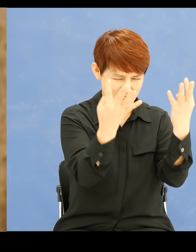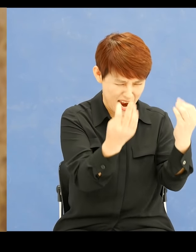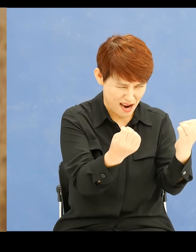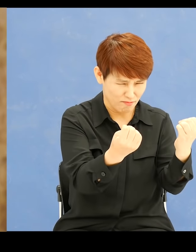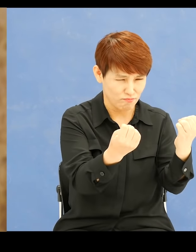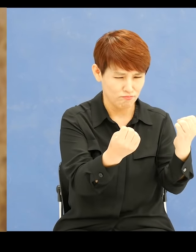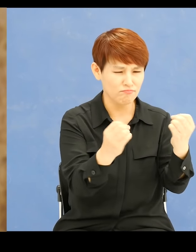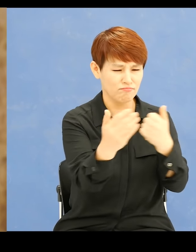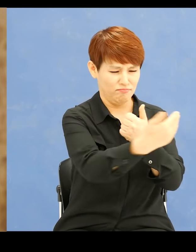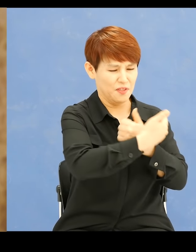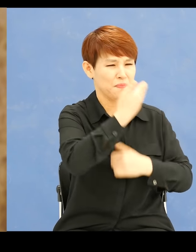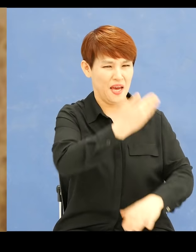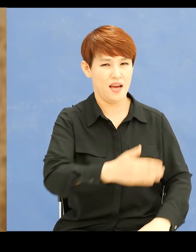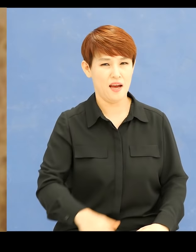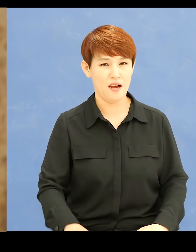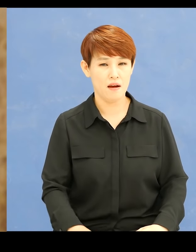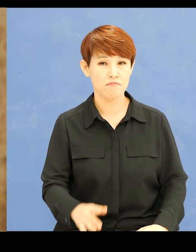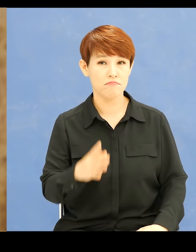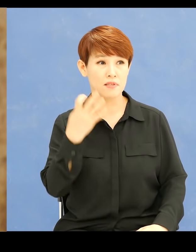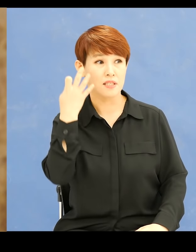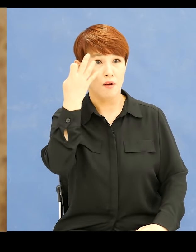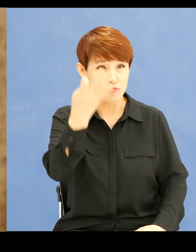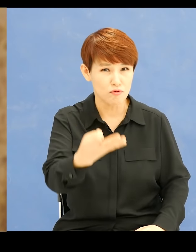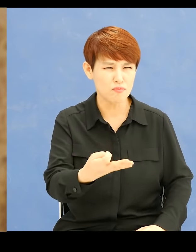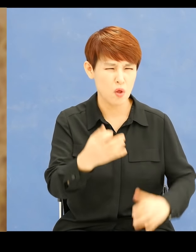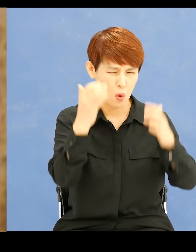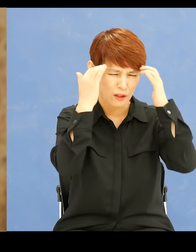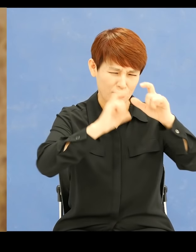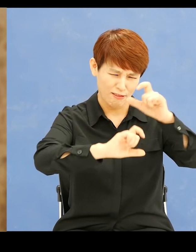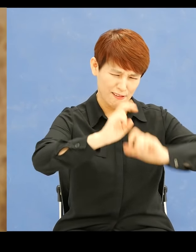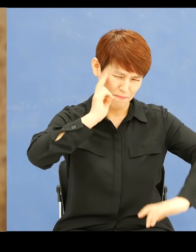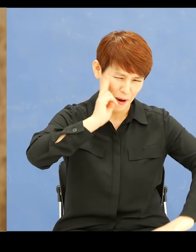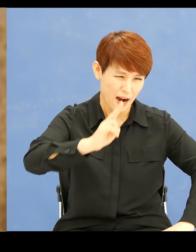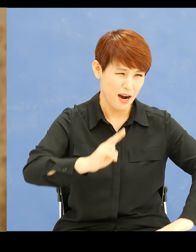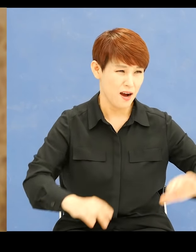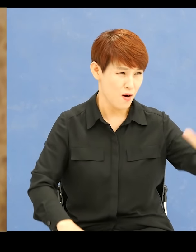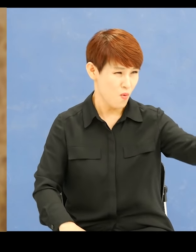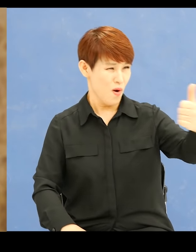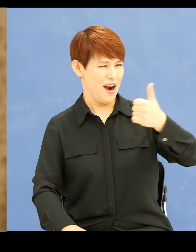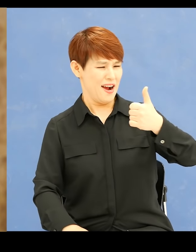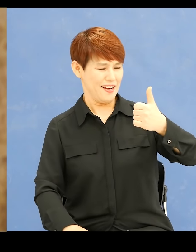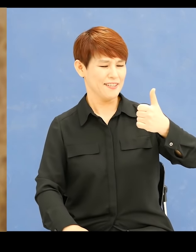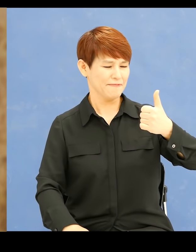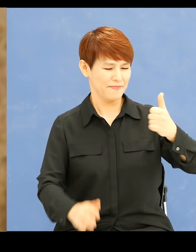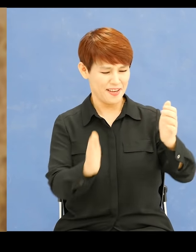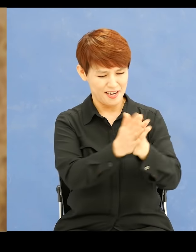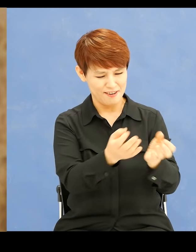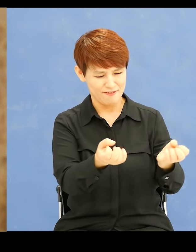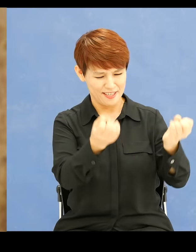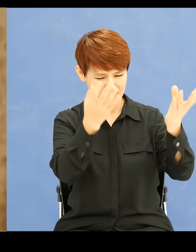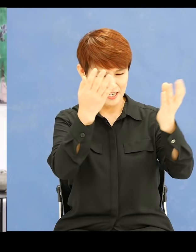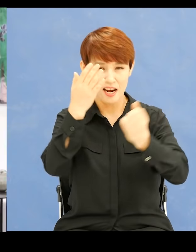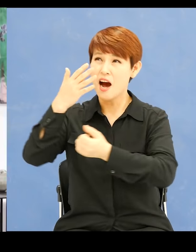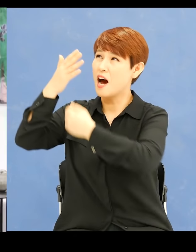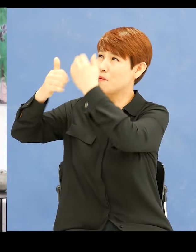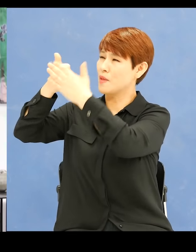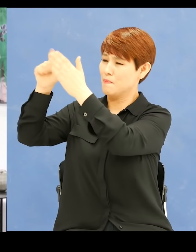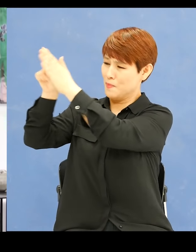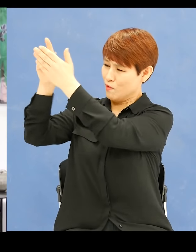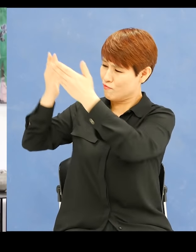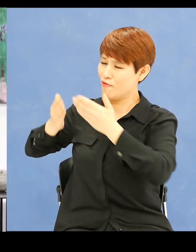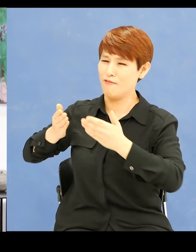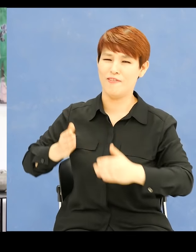있다. 나는 하나님을 신뢰하고 걸어가면 되겠다. 그러면 5년째 하나님 주시는 은혜 누리고 또 그 힘으로 또 5년 더 달려가고 또